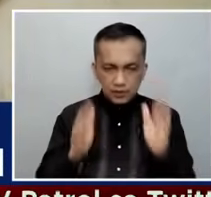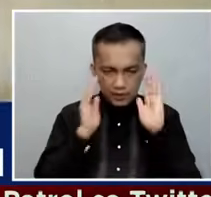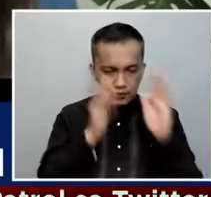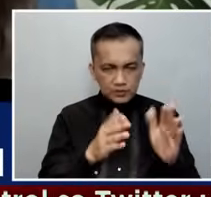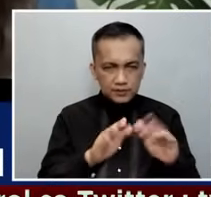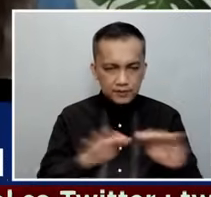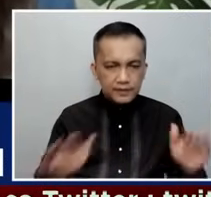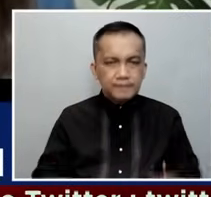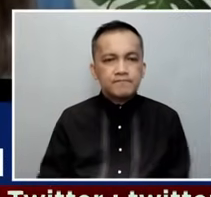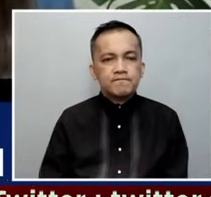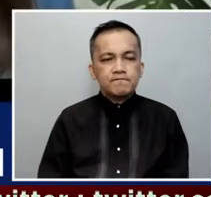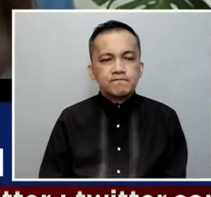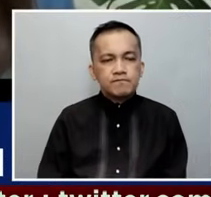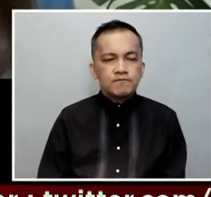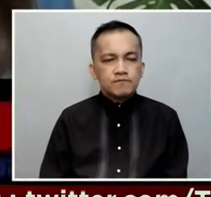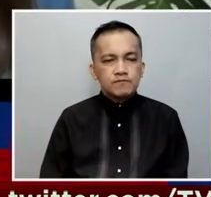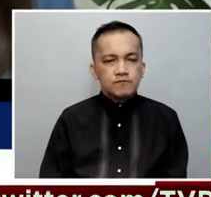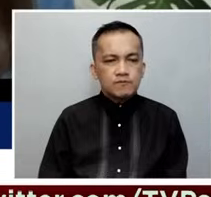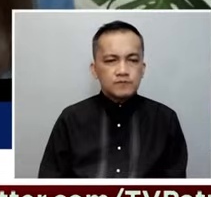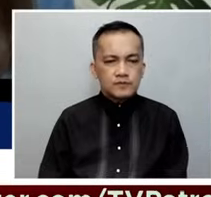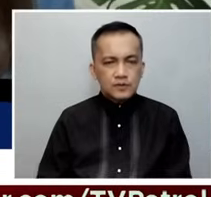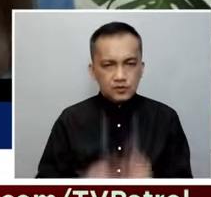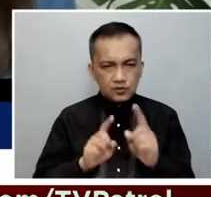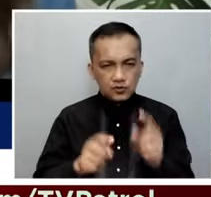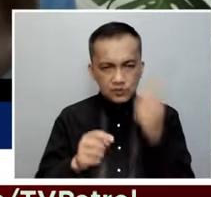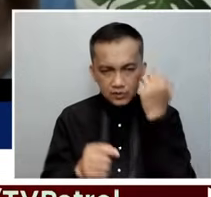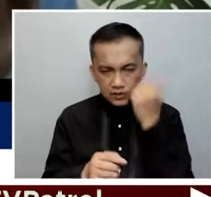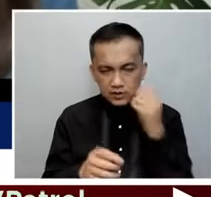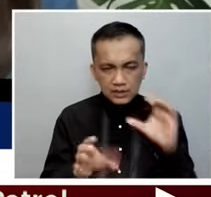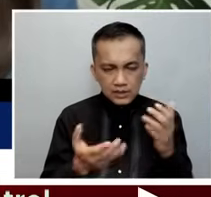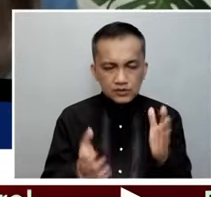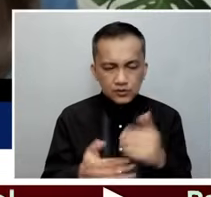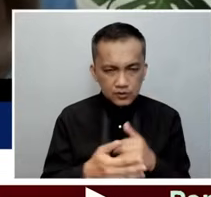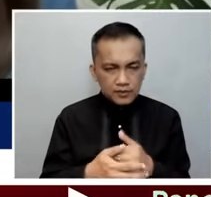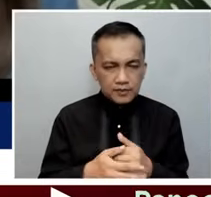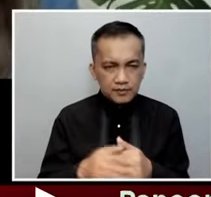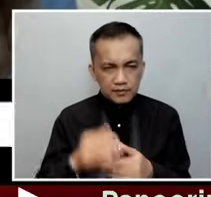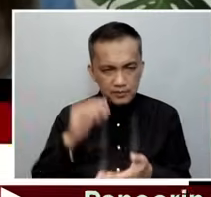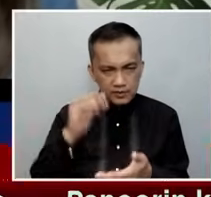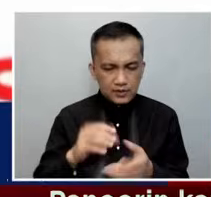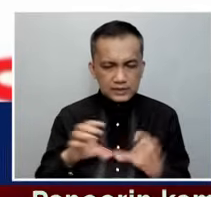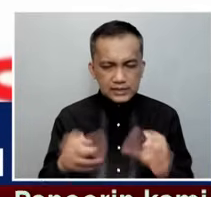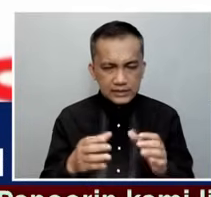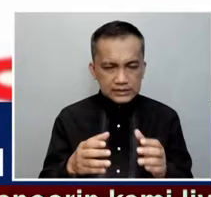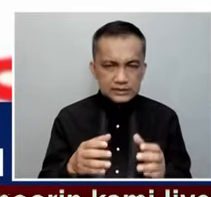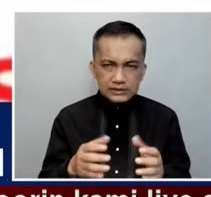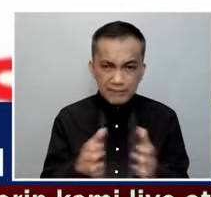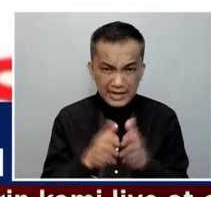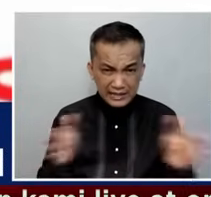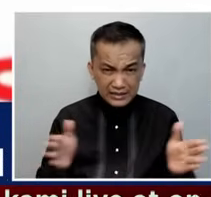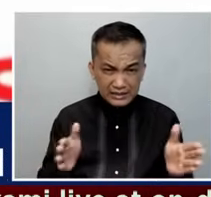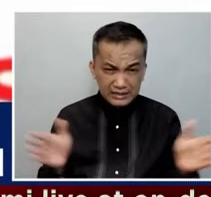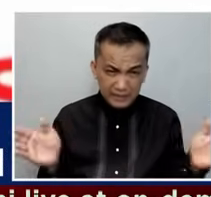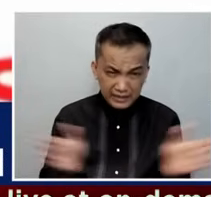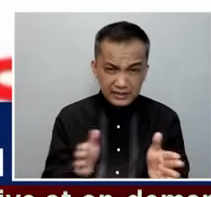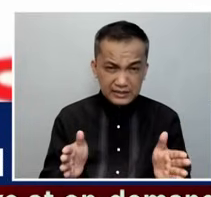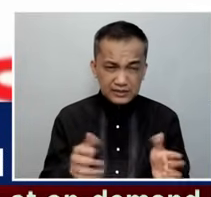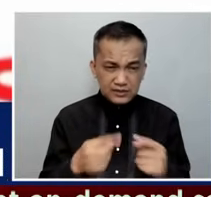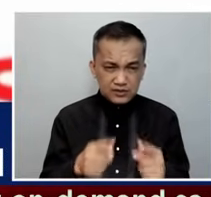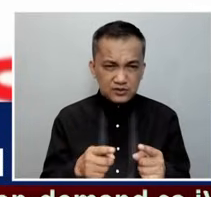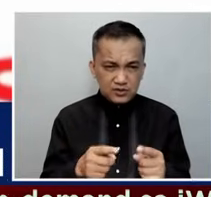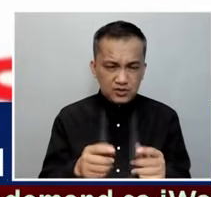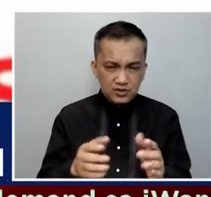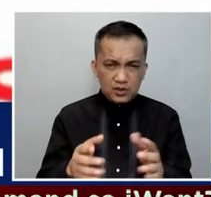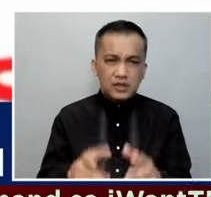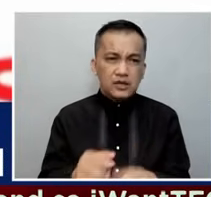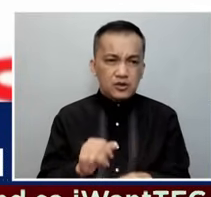bata. Tugunan yung pakulangan sa classrooms, bawasan ang class size, para yung connection ng teacher sa